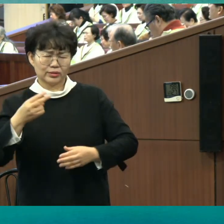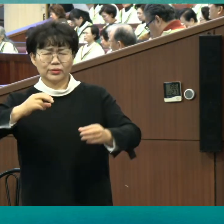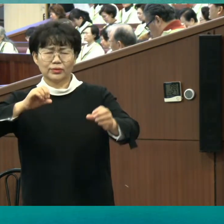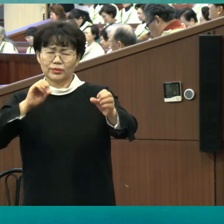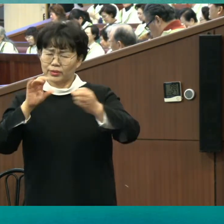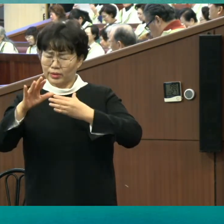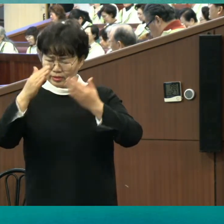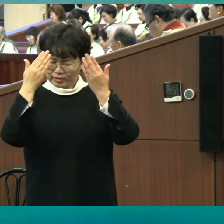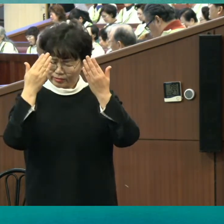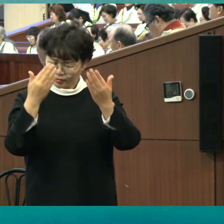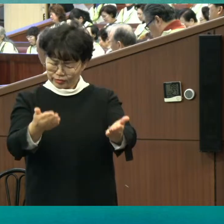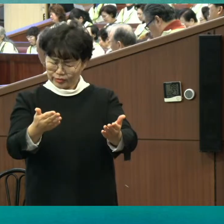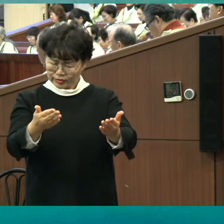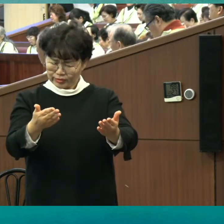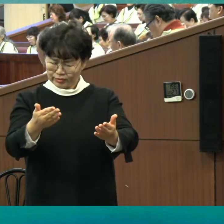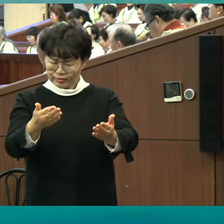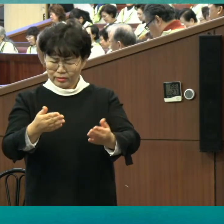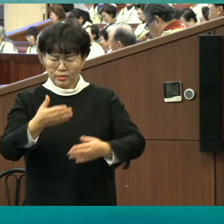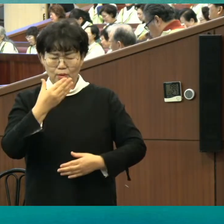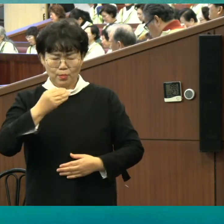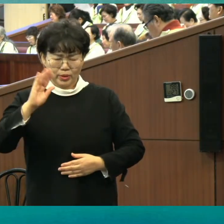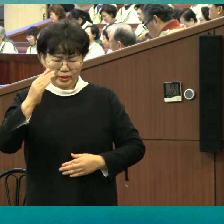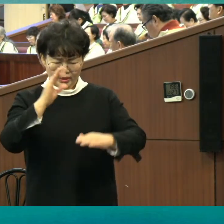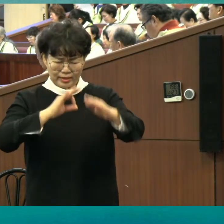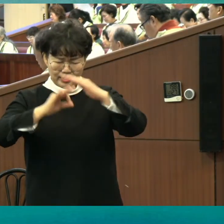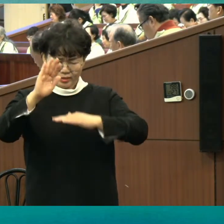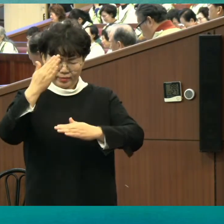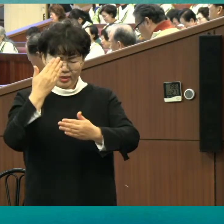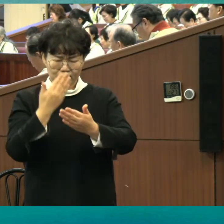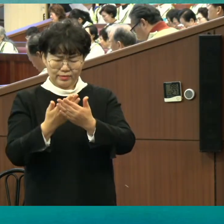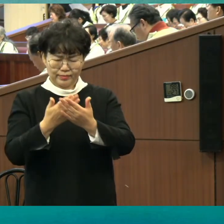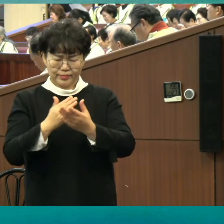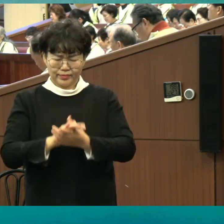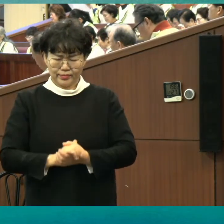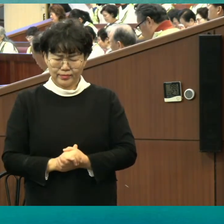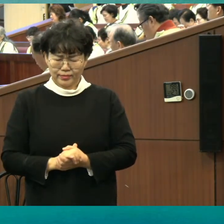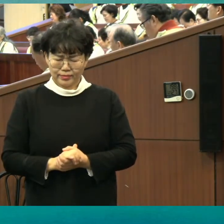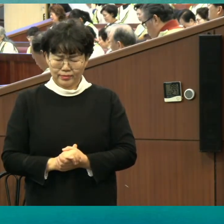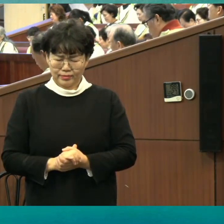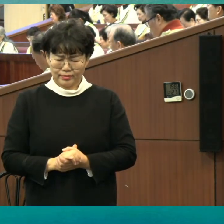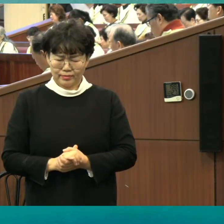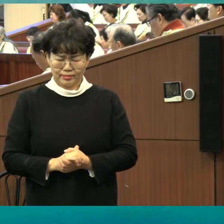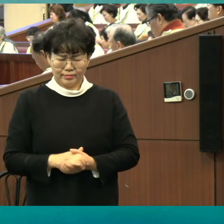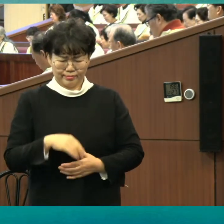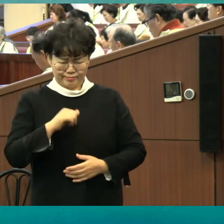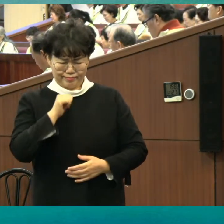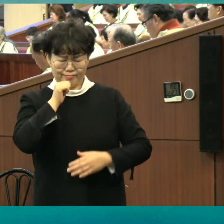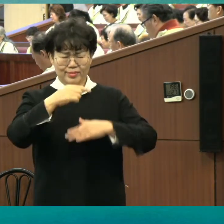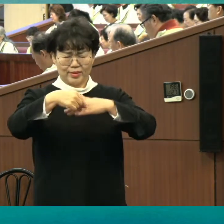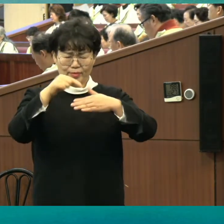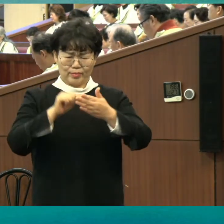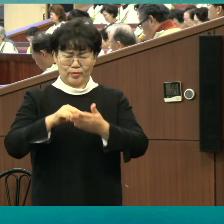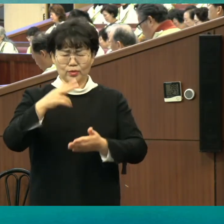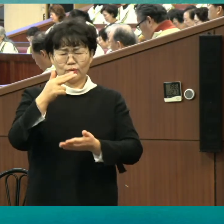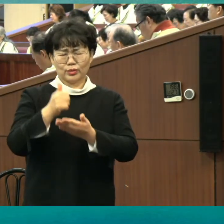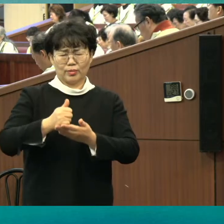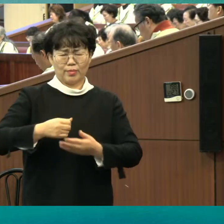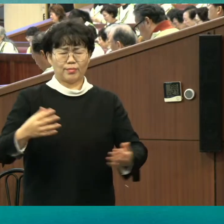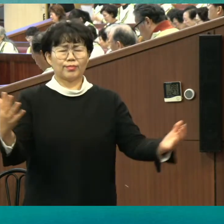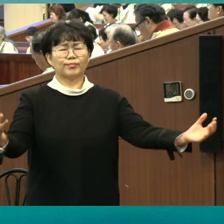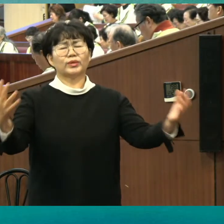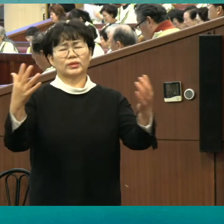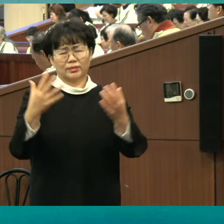응답하시는 복된 아침 되게 하여 주시옵소서. 가난한 심령으로 주님 앞에 나왔습니다.